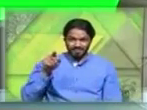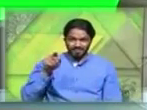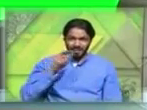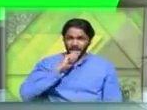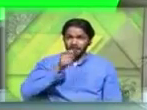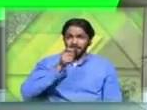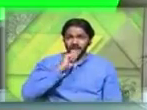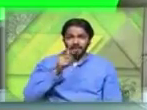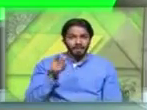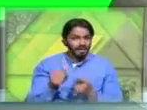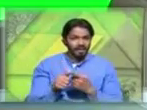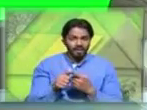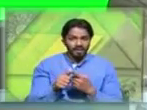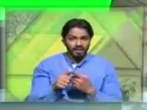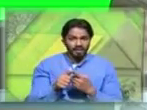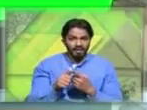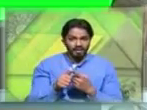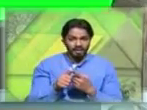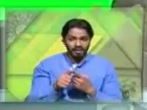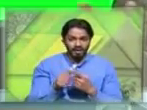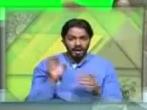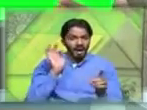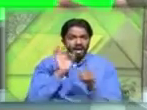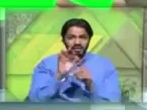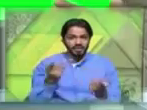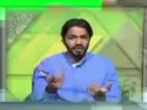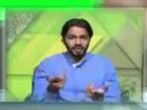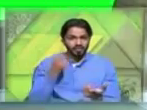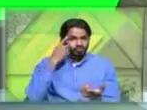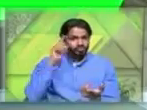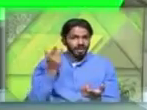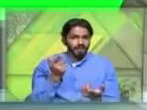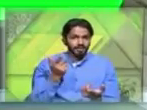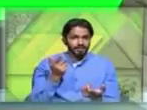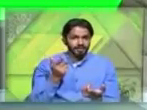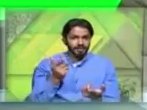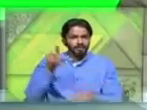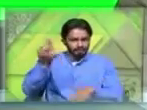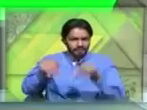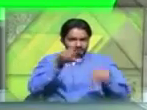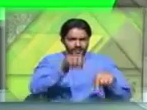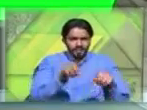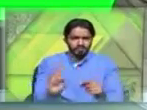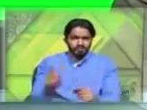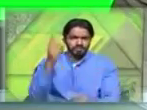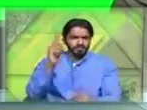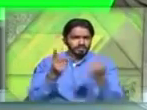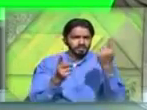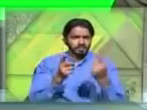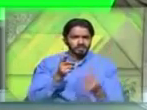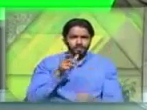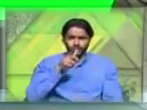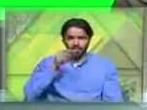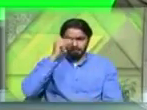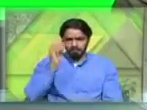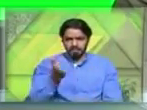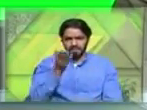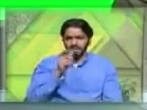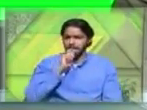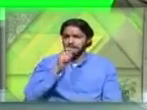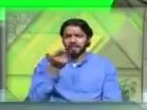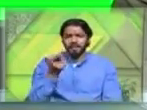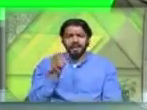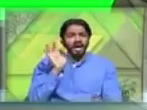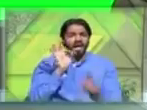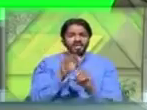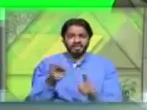في القرن الأول منذ 14 قرنا خلت ومضت من الزمان، والدنيا في تسارع شديد جدا،